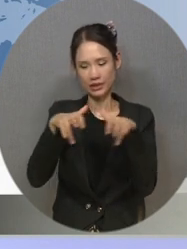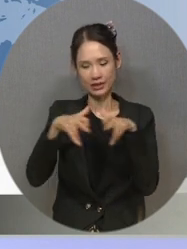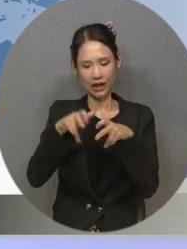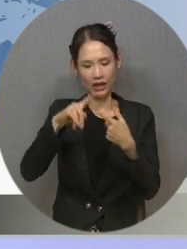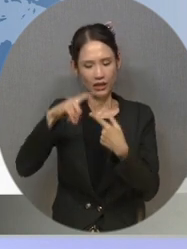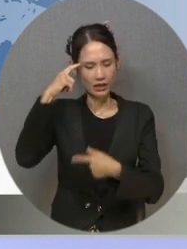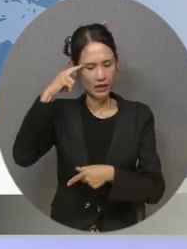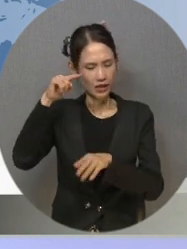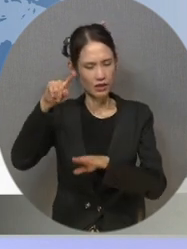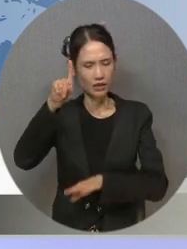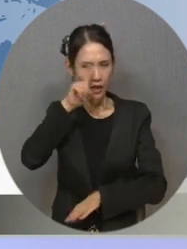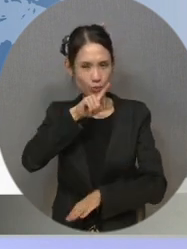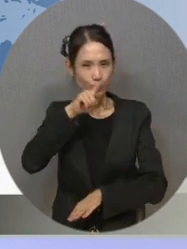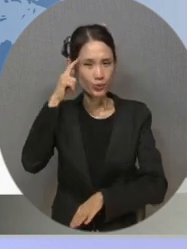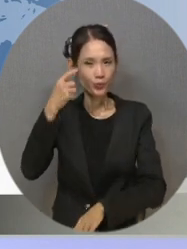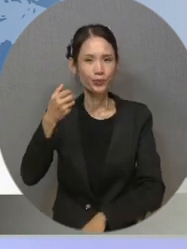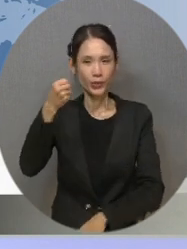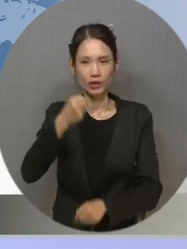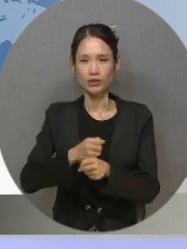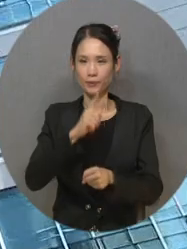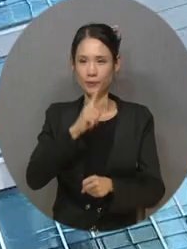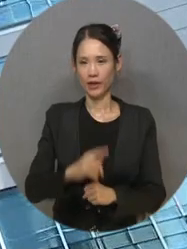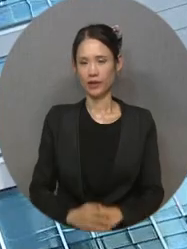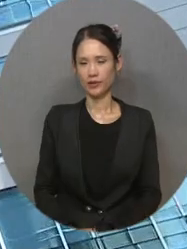선입견을 불러일으킨다는 점에서입니다.